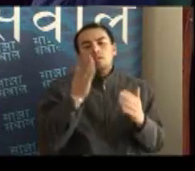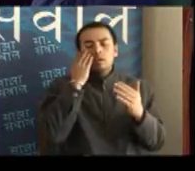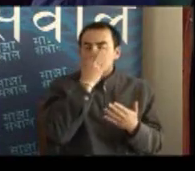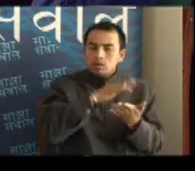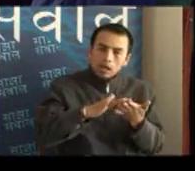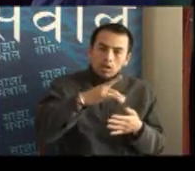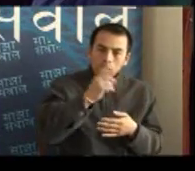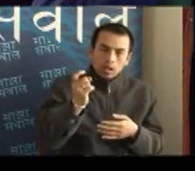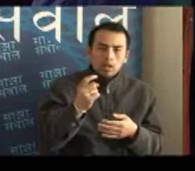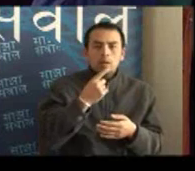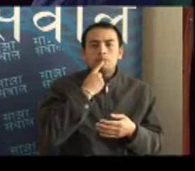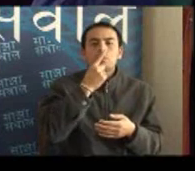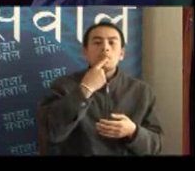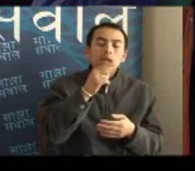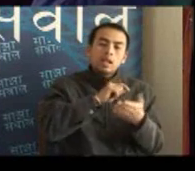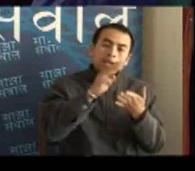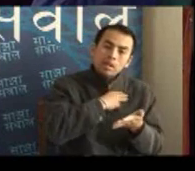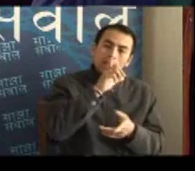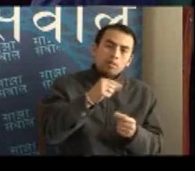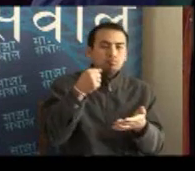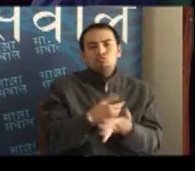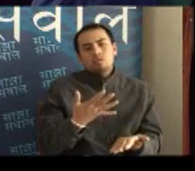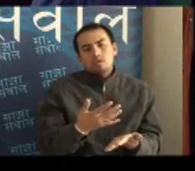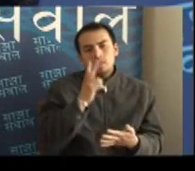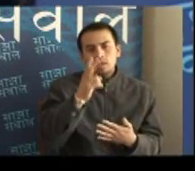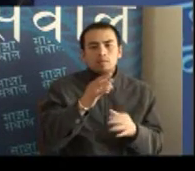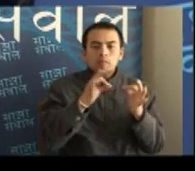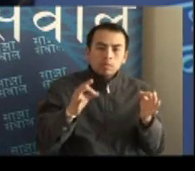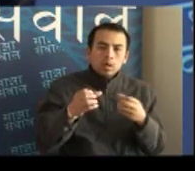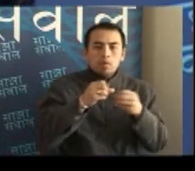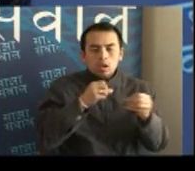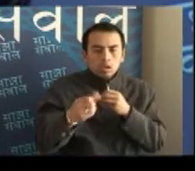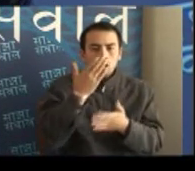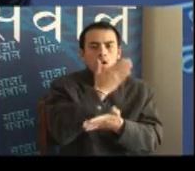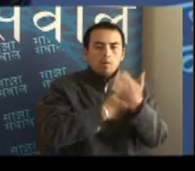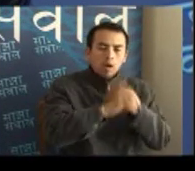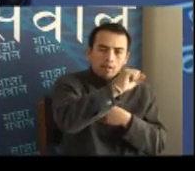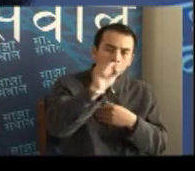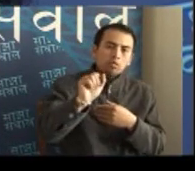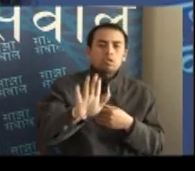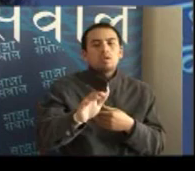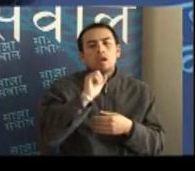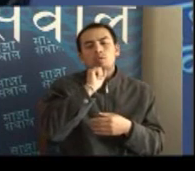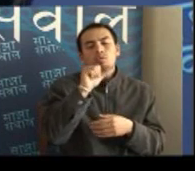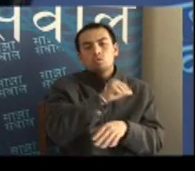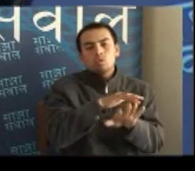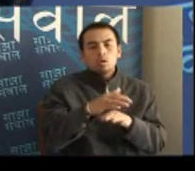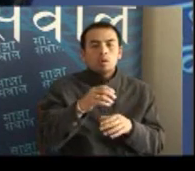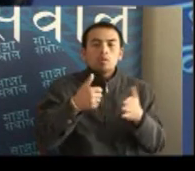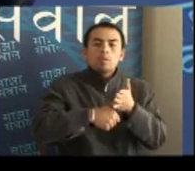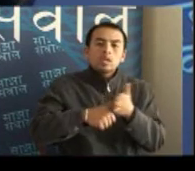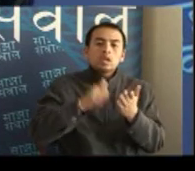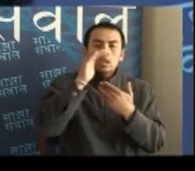डिस्ट्रिब्युन साथीहरूको लागि भनेर लेखिदिनु पऱ्यो, उहाँहरूलाई पनि पुग्दैन। त्यस्तै विभिन्न प्रकृतिको अपाङ्गता भएको व्यक्तिहरू छन् नि, उनीहरूलाई त त्यो